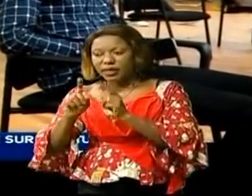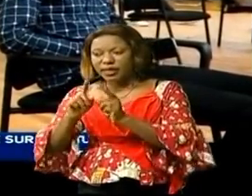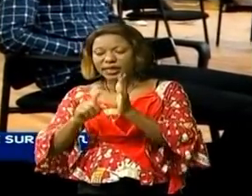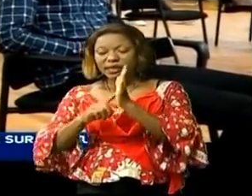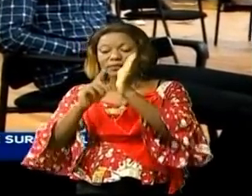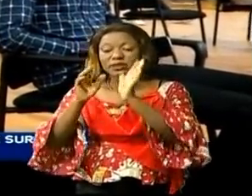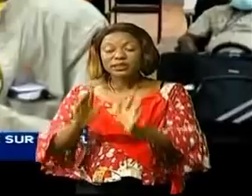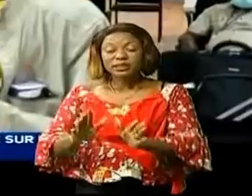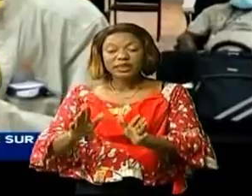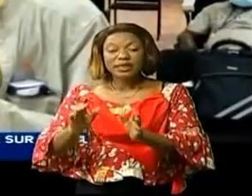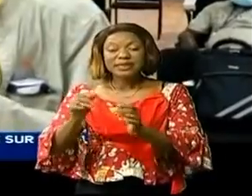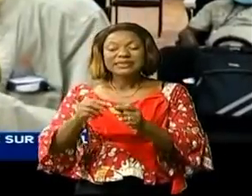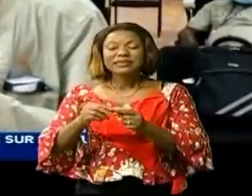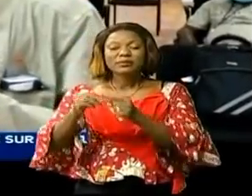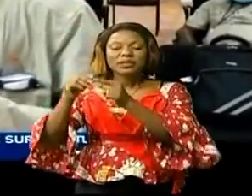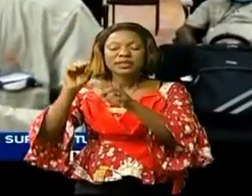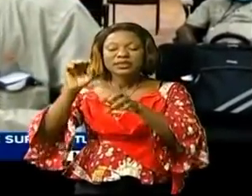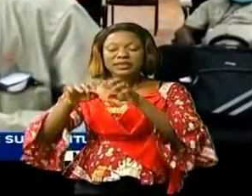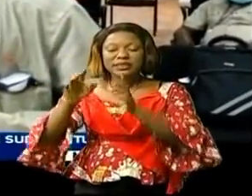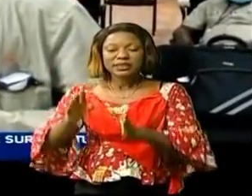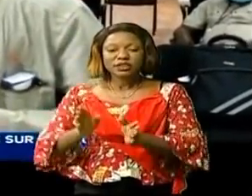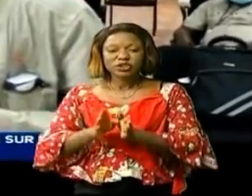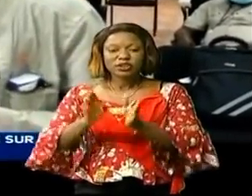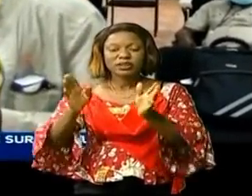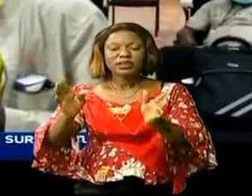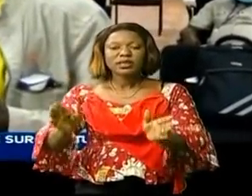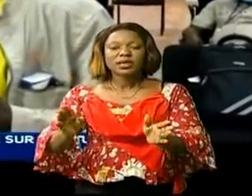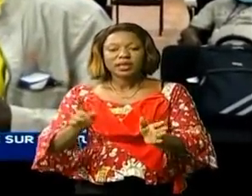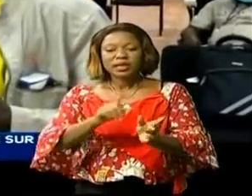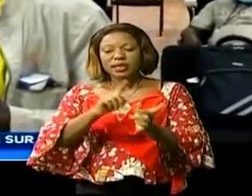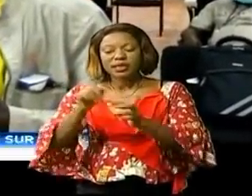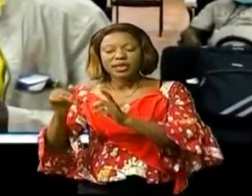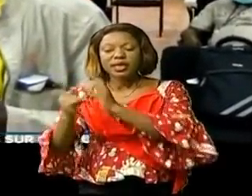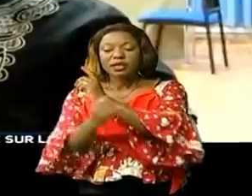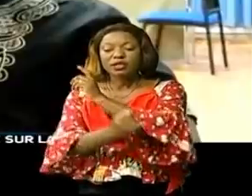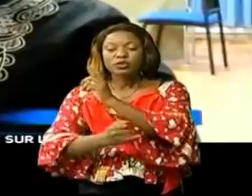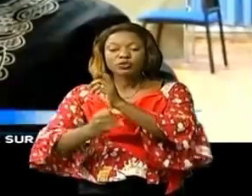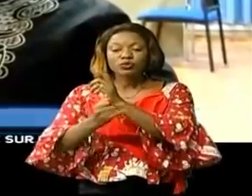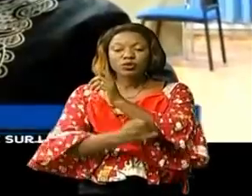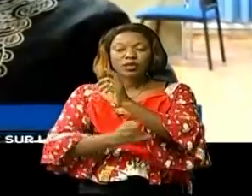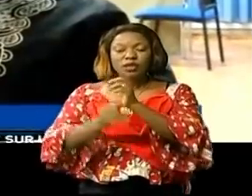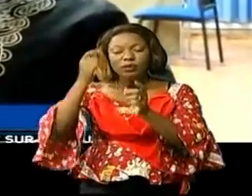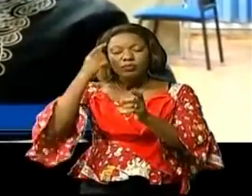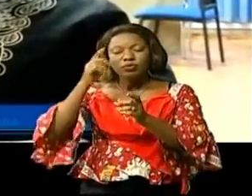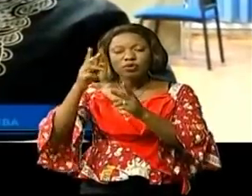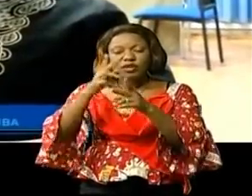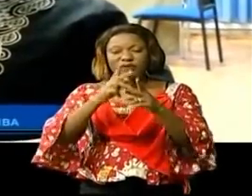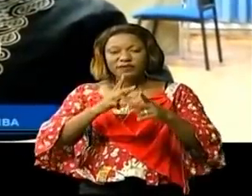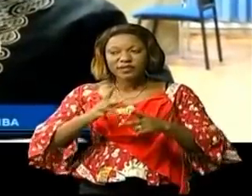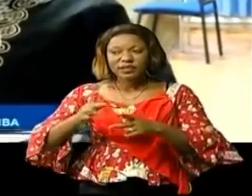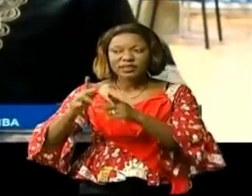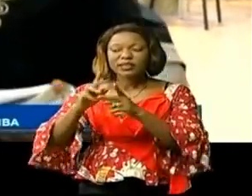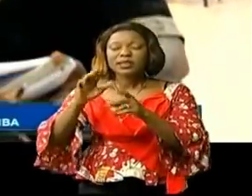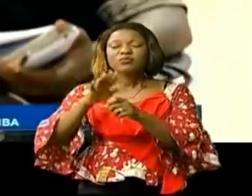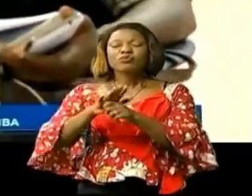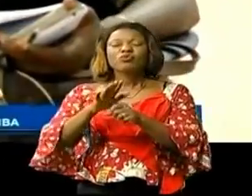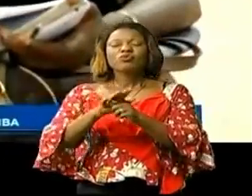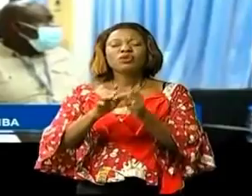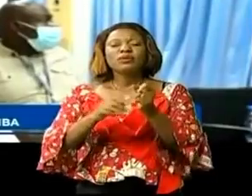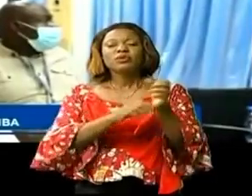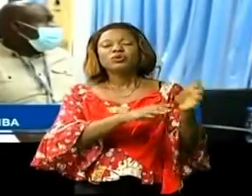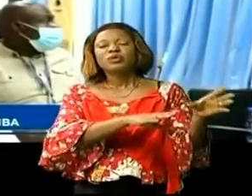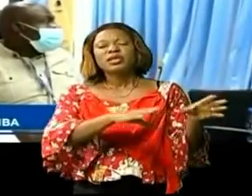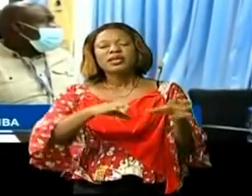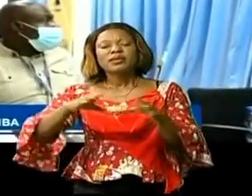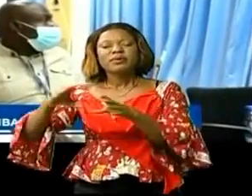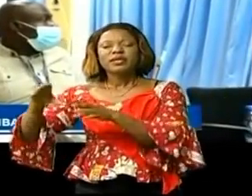représentante spéciale du secrétaire général en RDC, est arrivée hier en Ituri pour une visite à plus de 70 000 déplacés, vivent actuellement sous